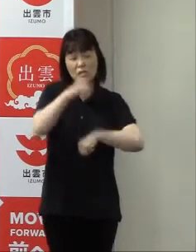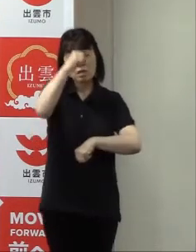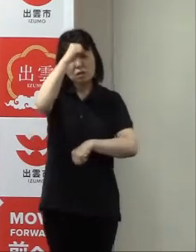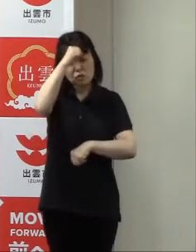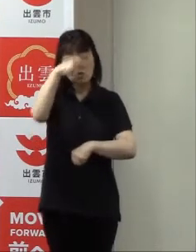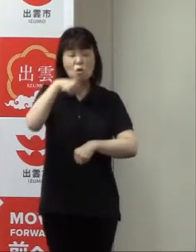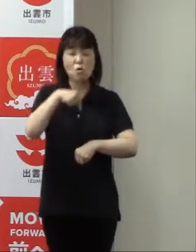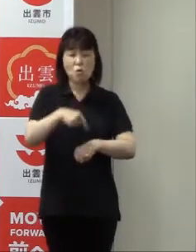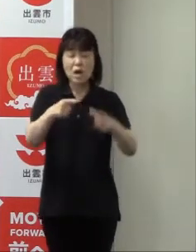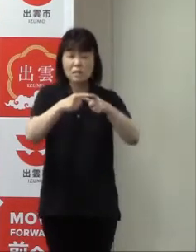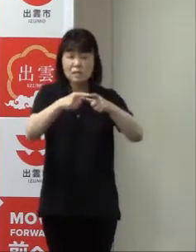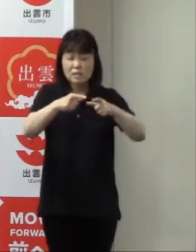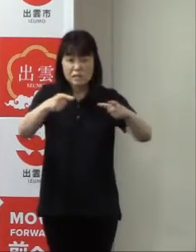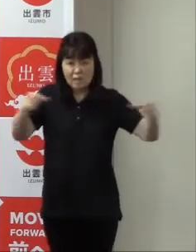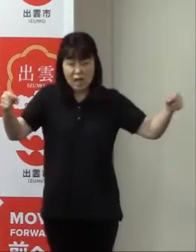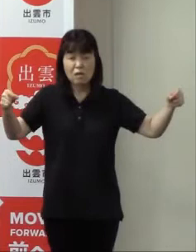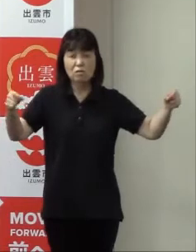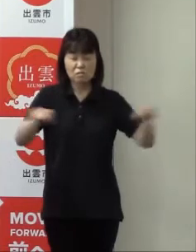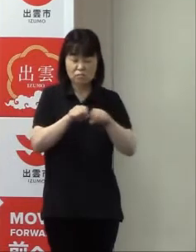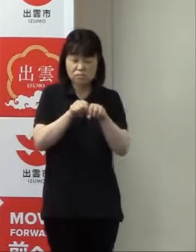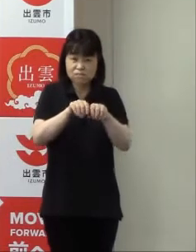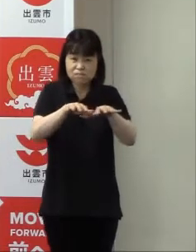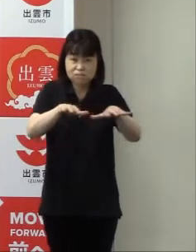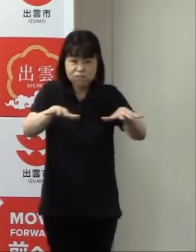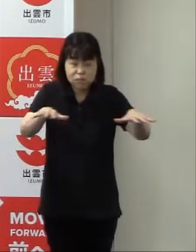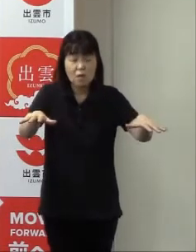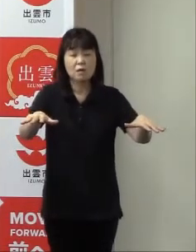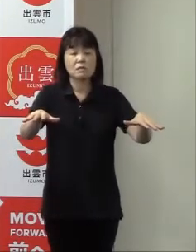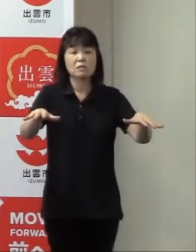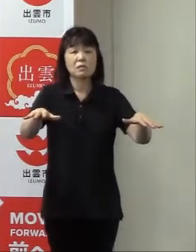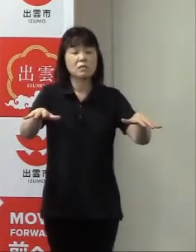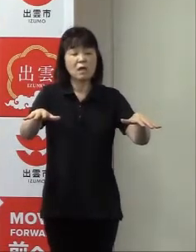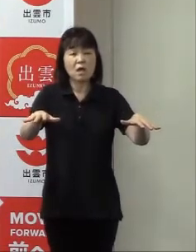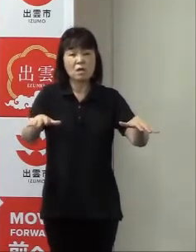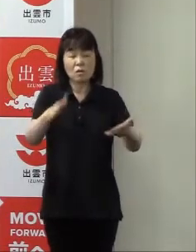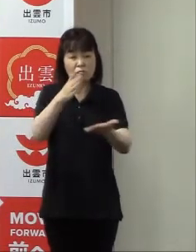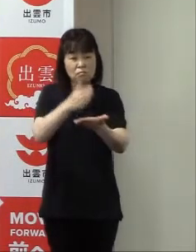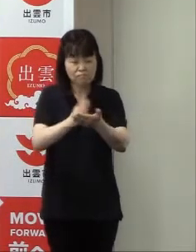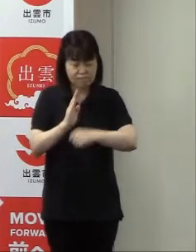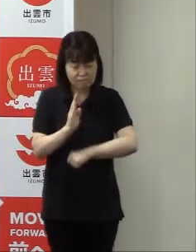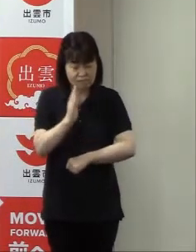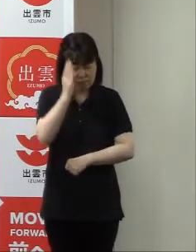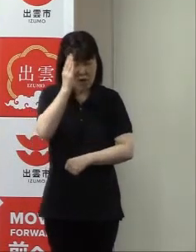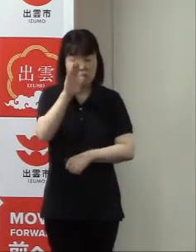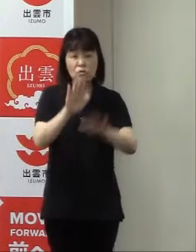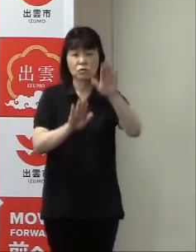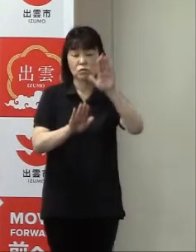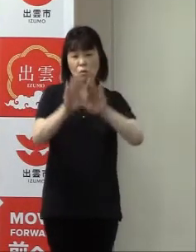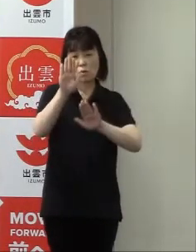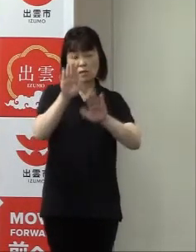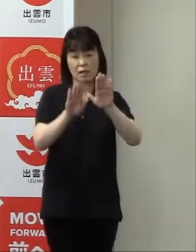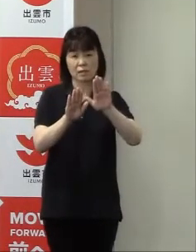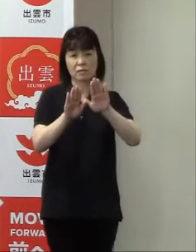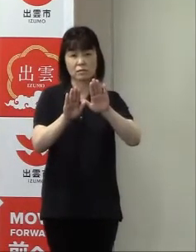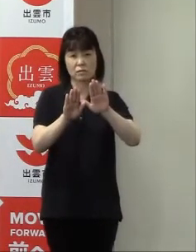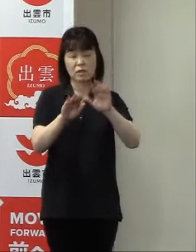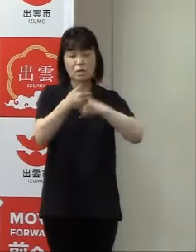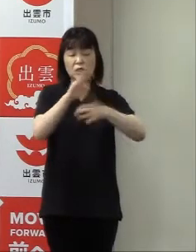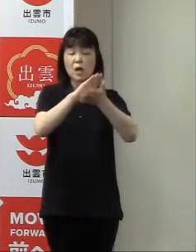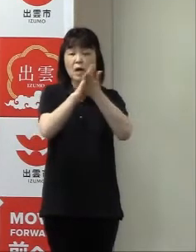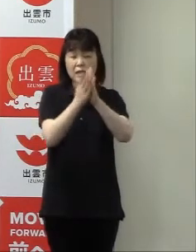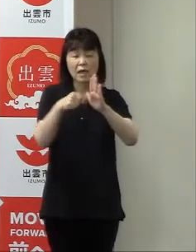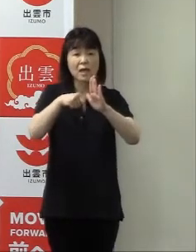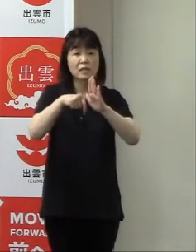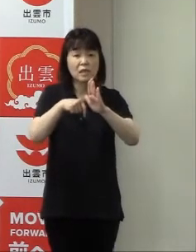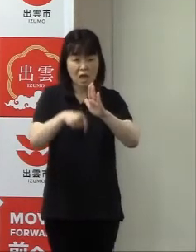については全国的に猛威を振るい、感染拡大が止まらない状況が続いております。島根県においても